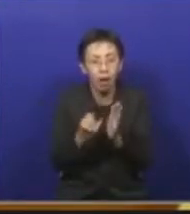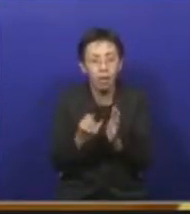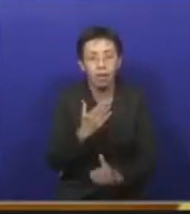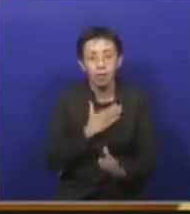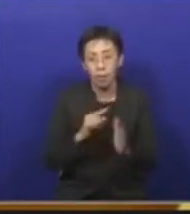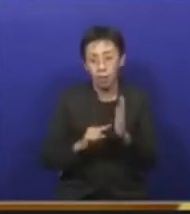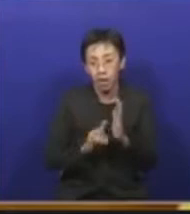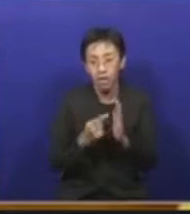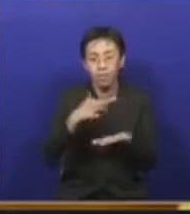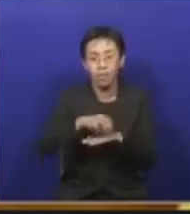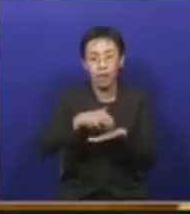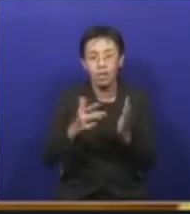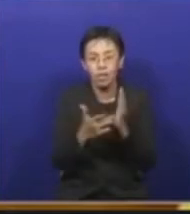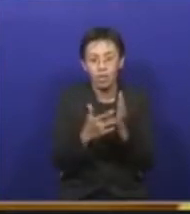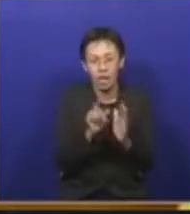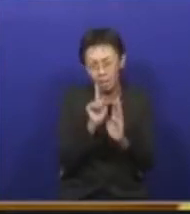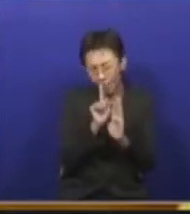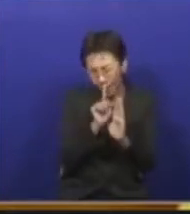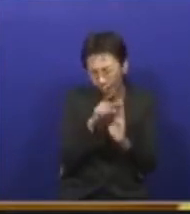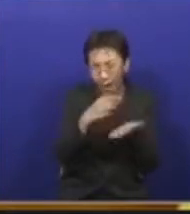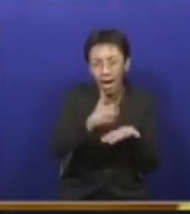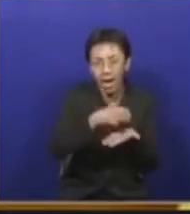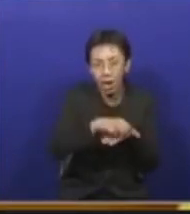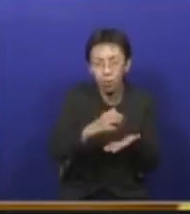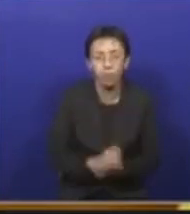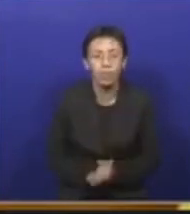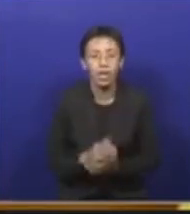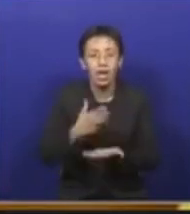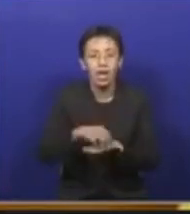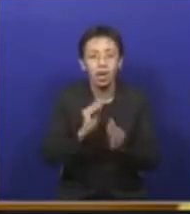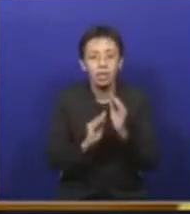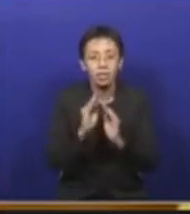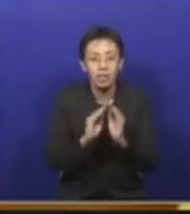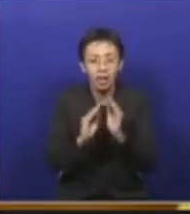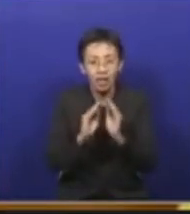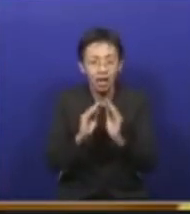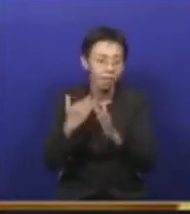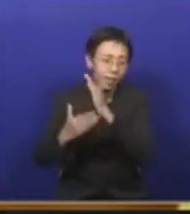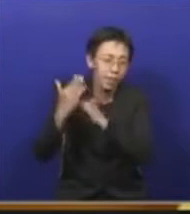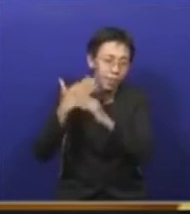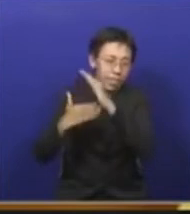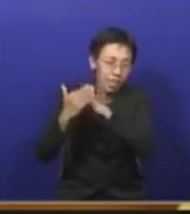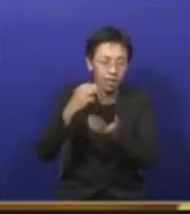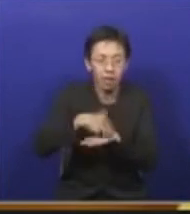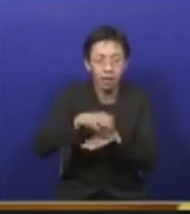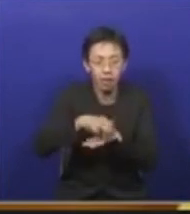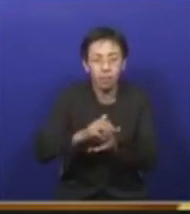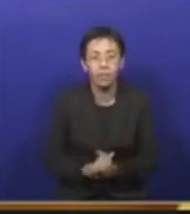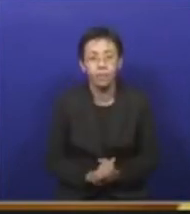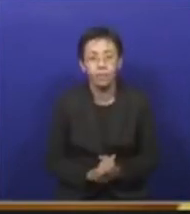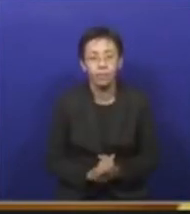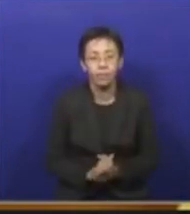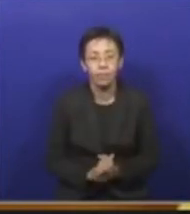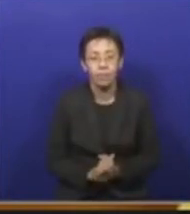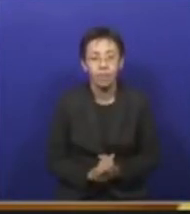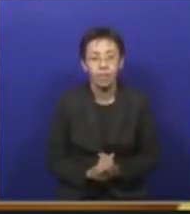ริ่มเกริ่นนำในช่วงต้นไม่กี่นาทีนี้โดยการเล่านิทานสั้นอิงประวัติศาสตร์สักเรื่องหนึ่งขึ้นมาเล่าก่อนนะครับท่านประธาน